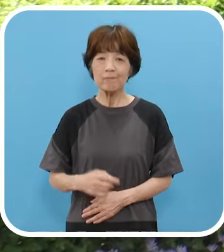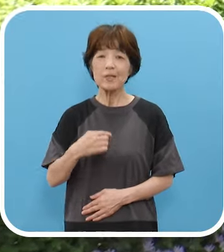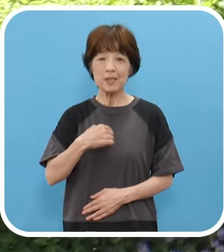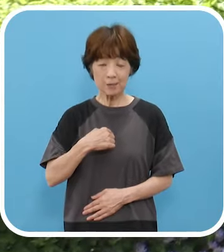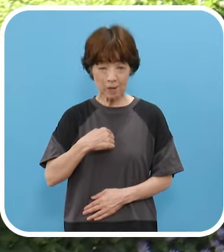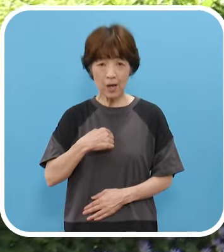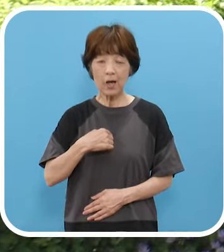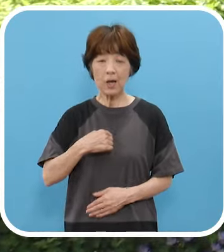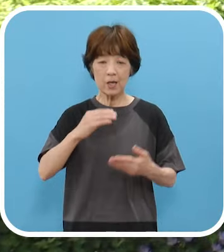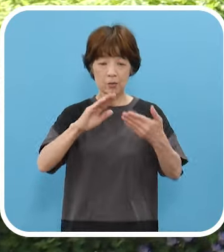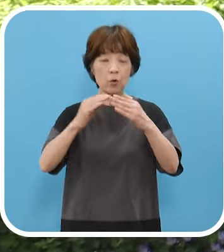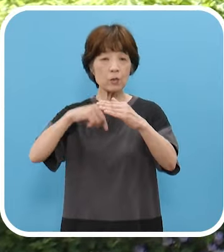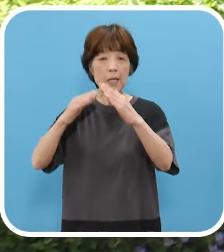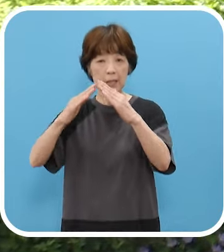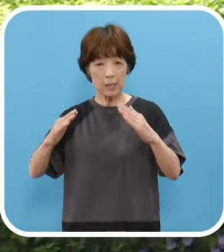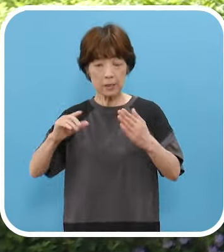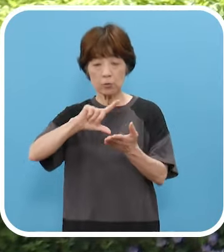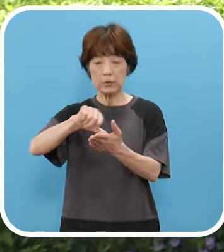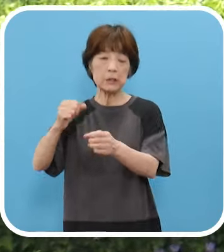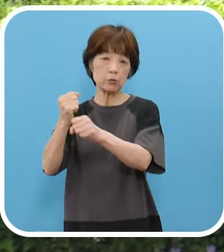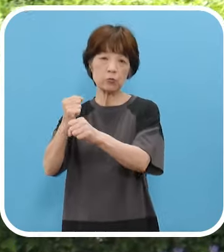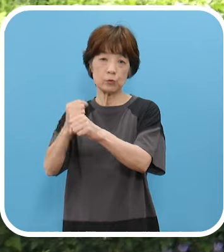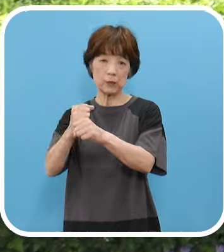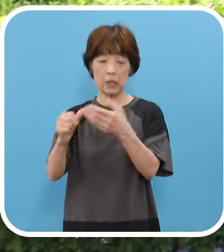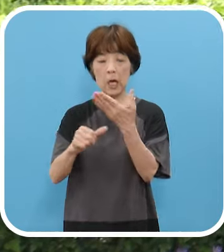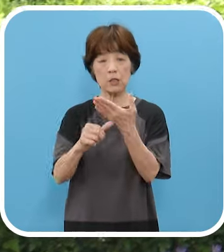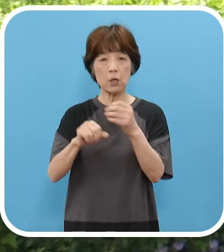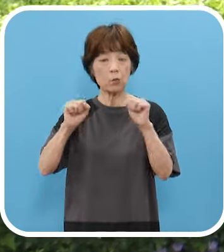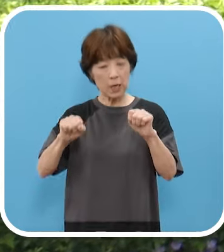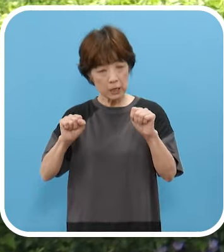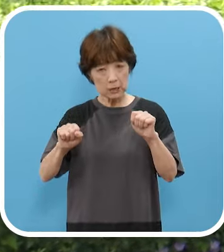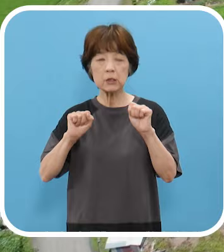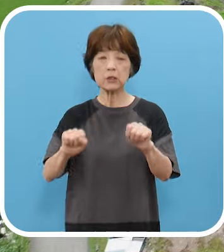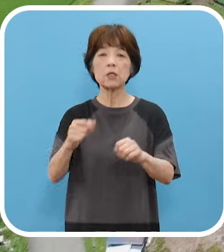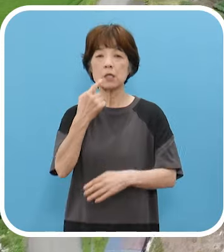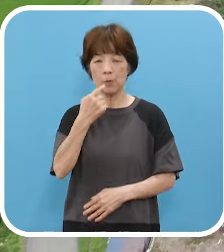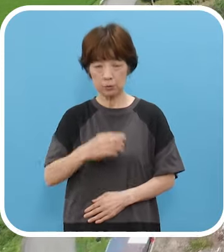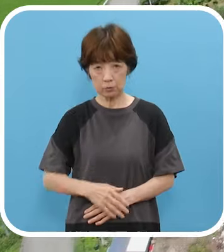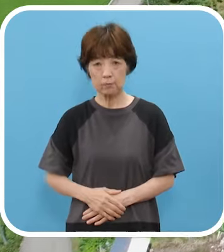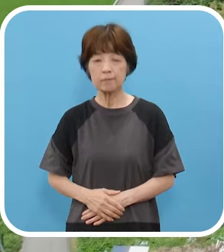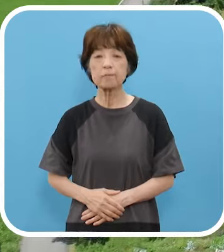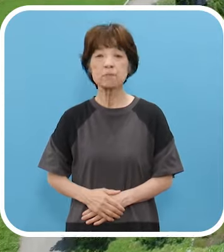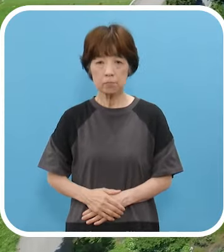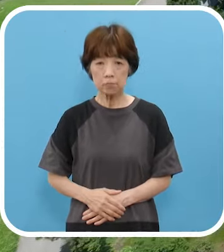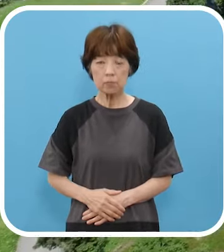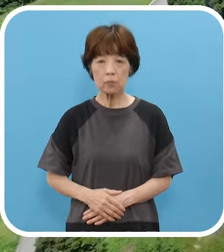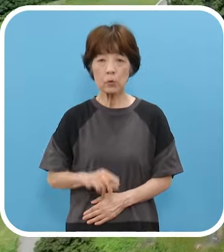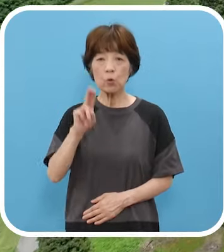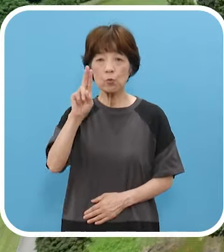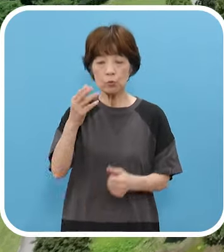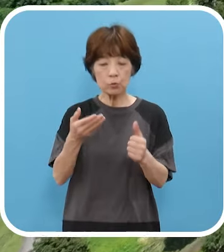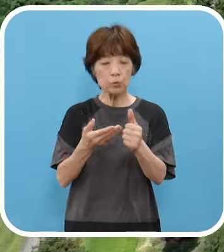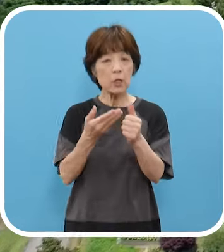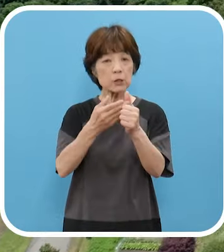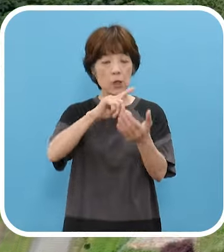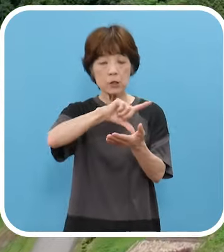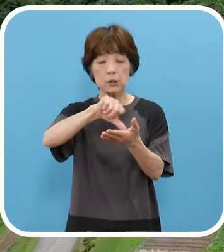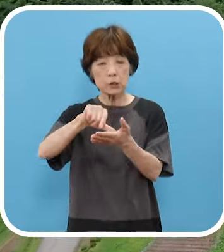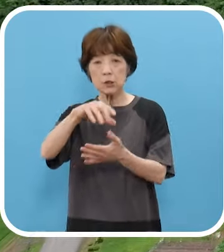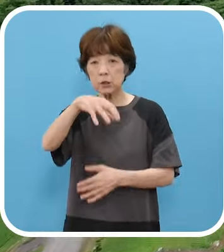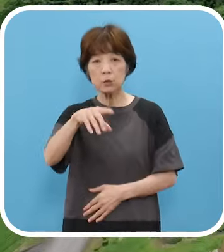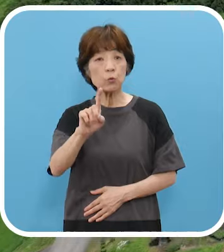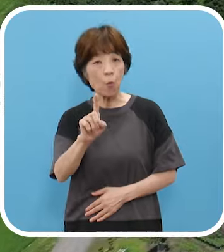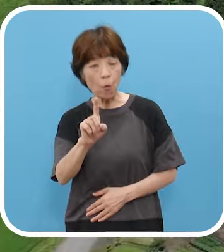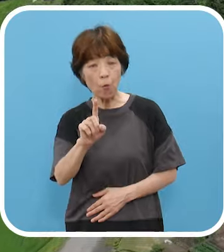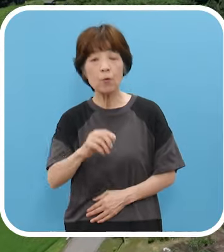私は町内会での地域づくりで秋田を元気にしています。 宇谷市内地区ってどんな場所なん